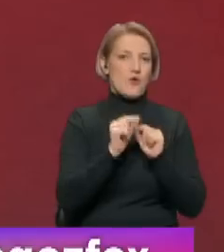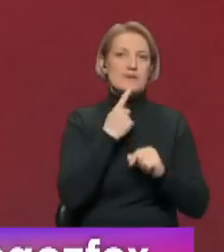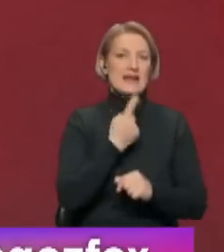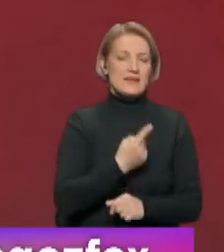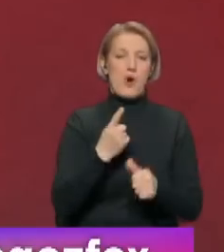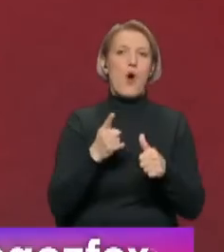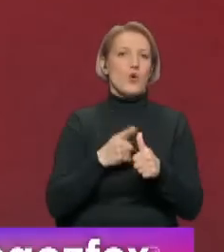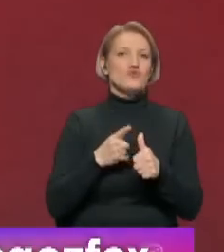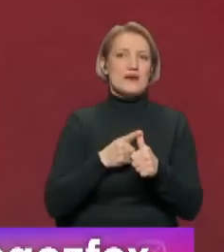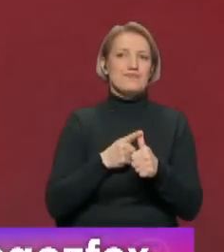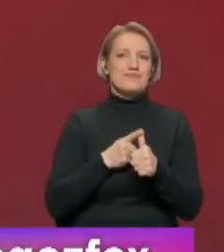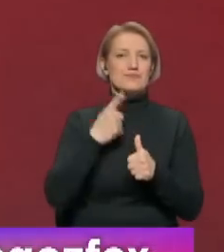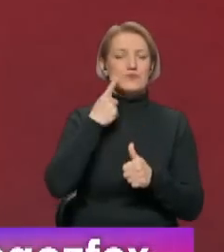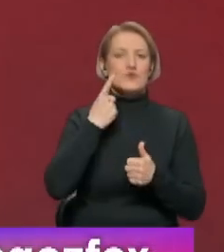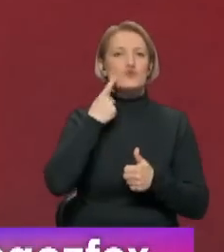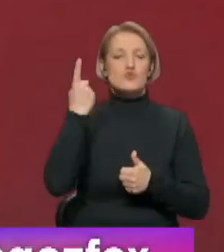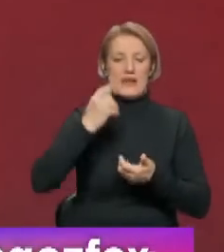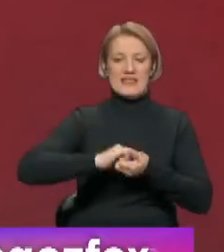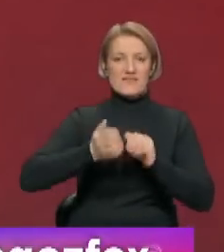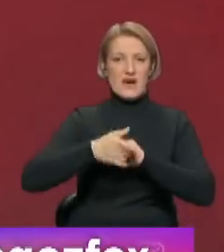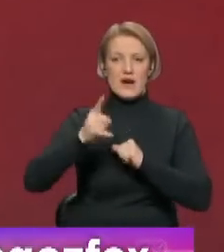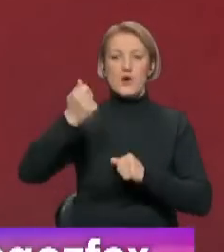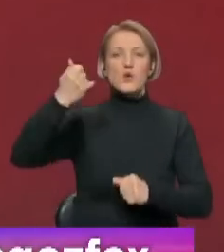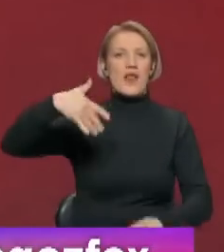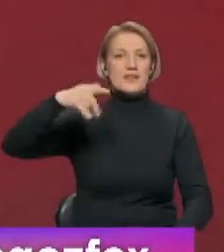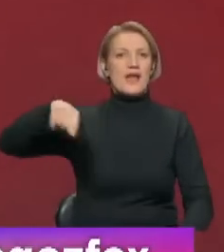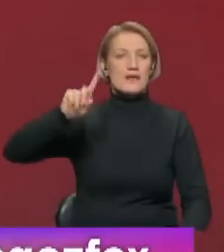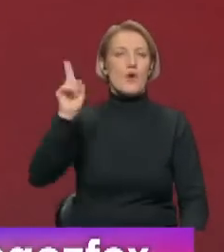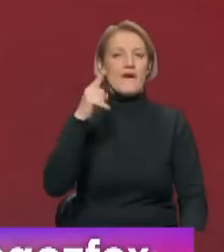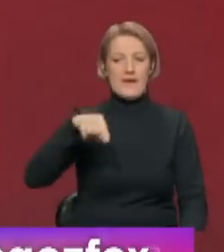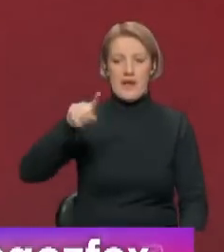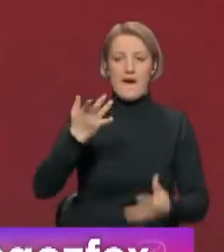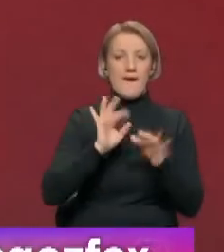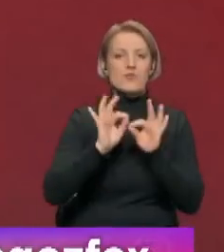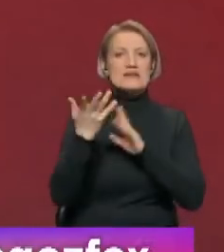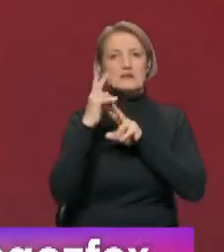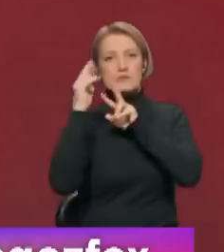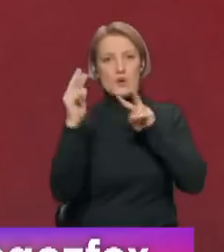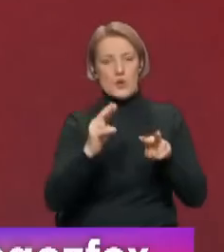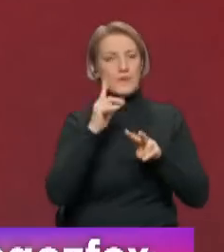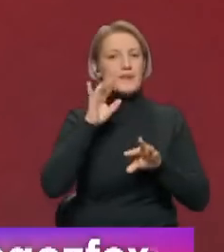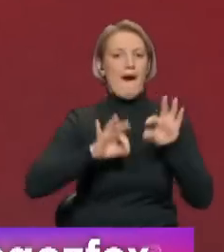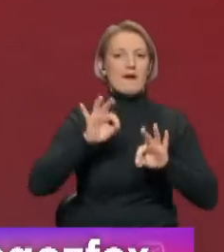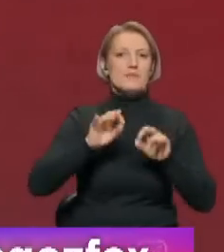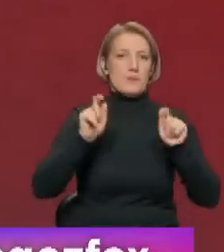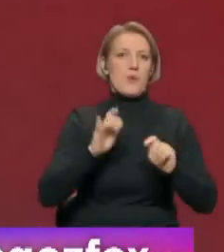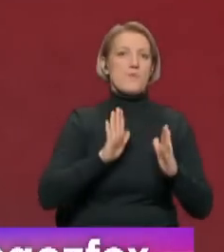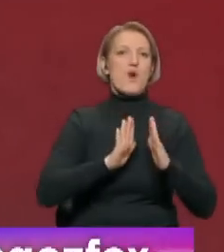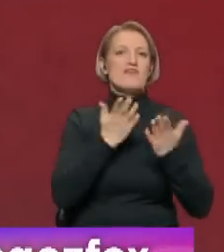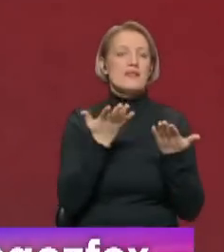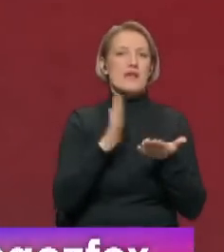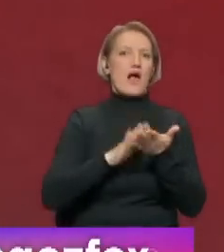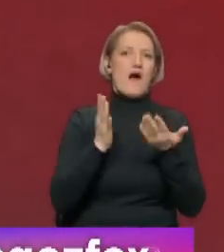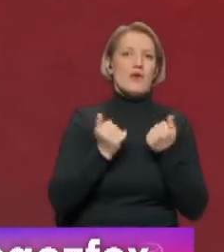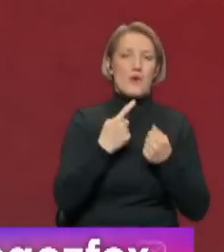önce Cumhur ittifakında ya da edenler tarafından ekonomi nasıl görülüyor değerlendiriliyor muhalefet nasıl